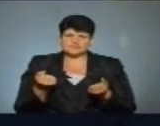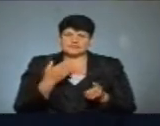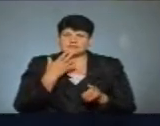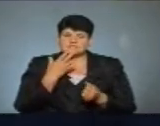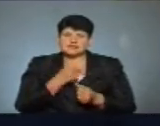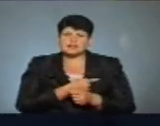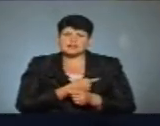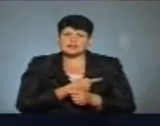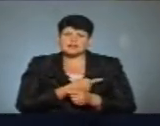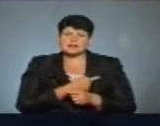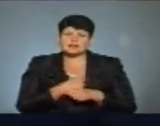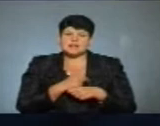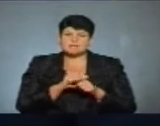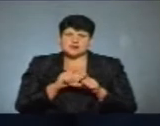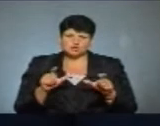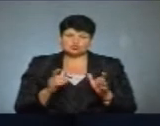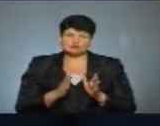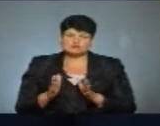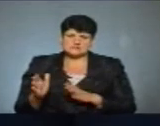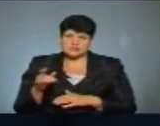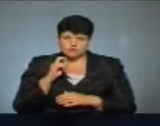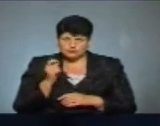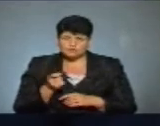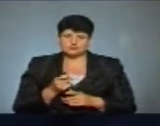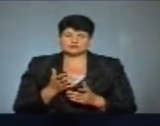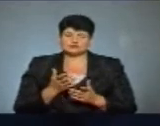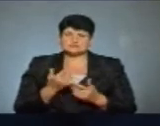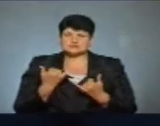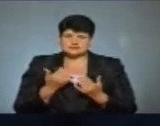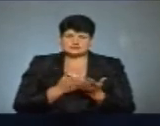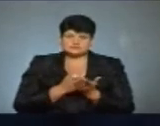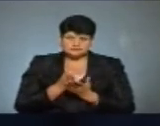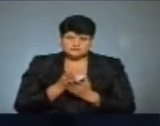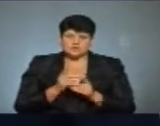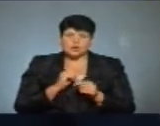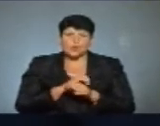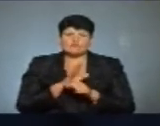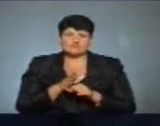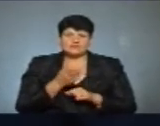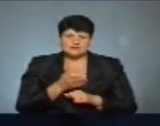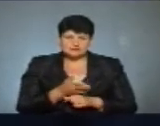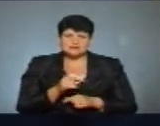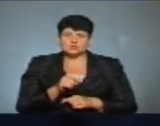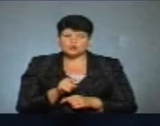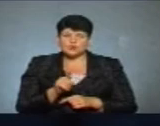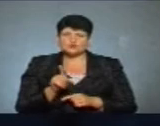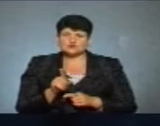національну лабораторну систему в Україні. Фокус сьогодні є, звичайно, на ковід. Для того, щоб